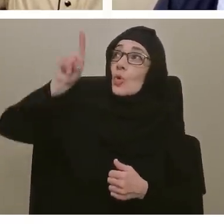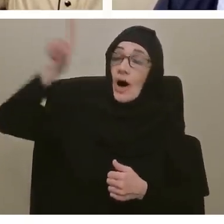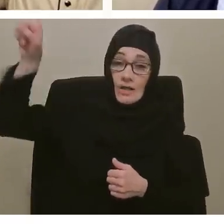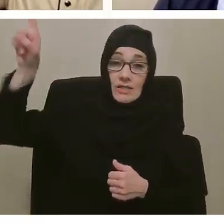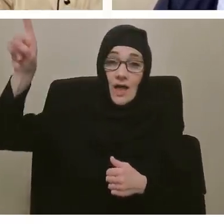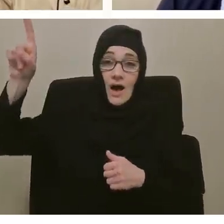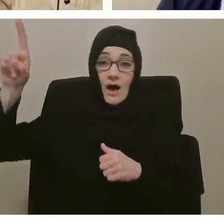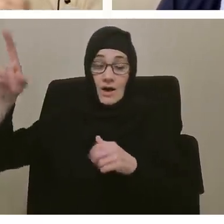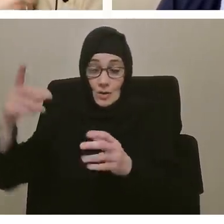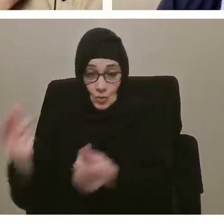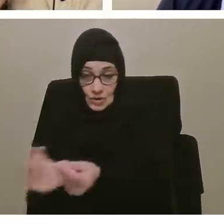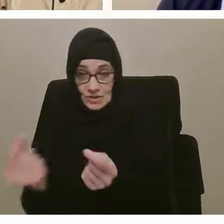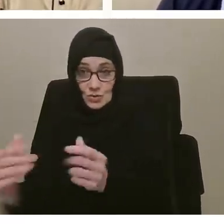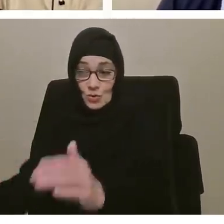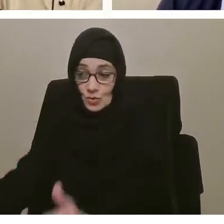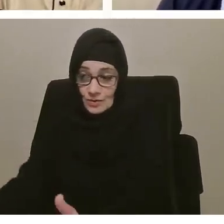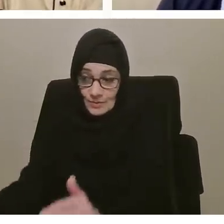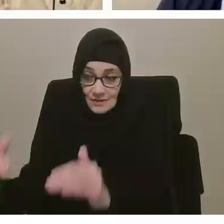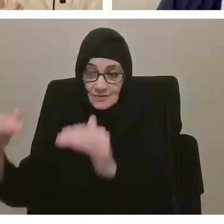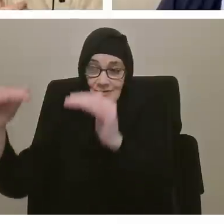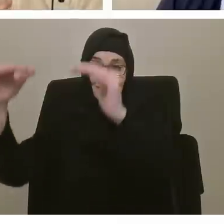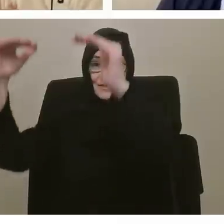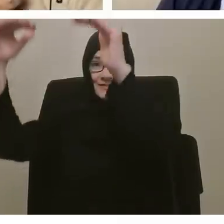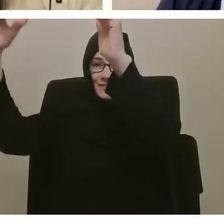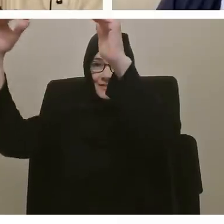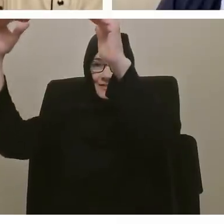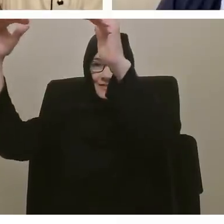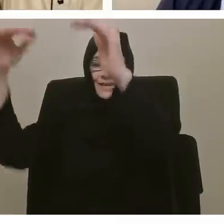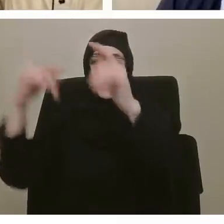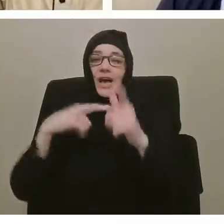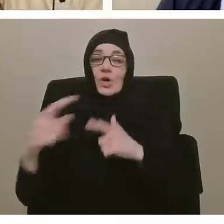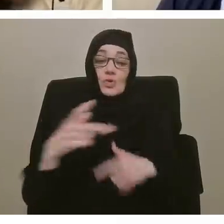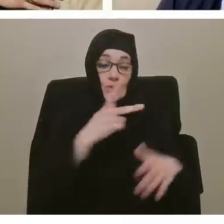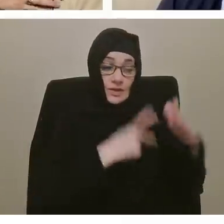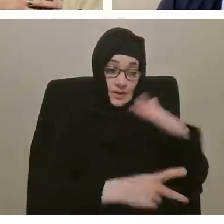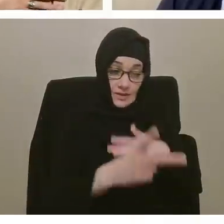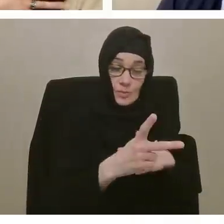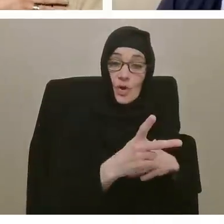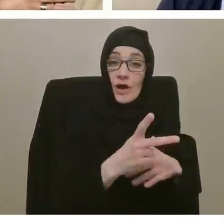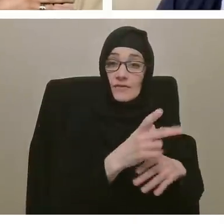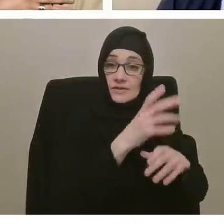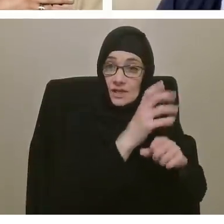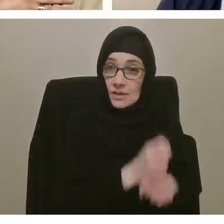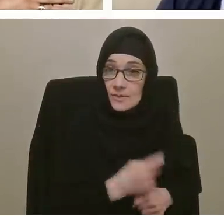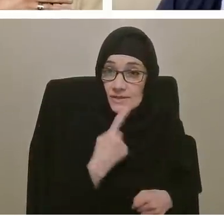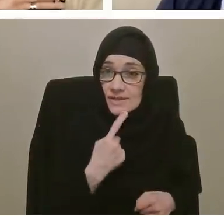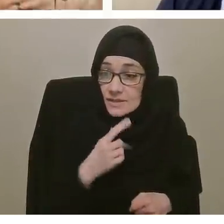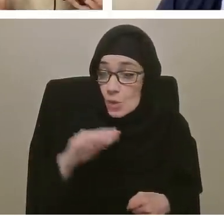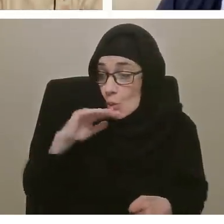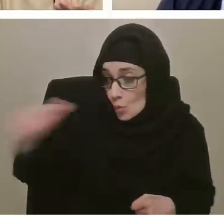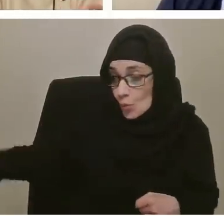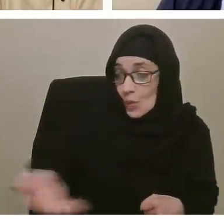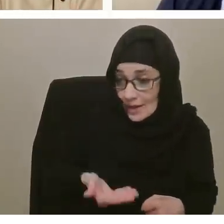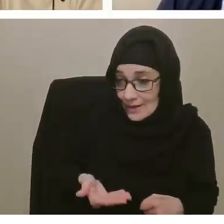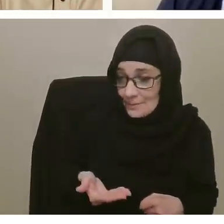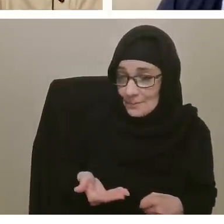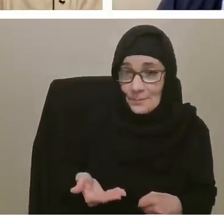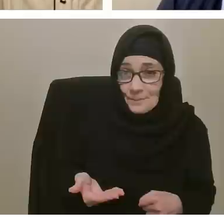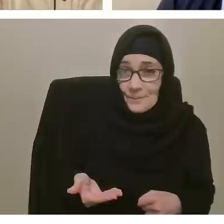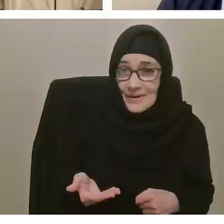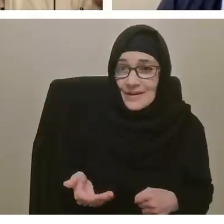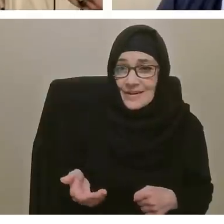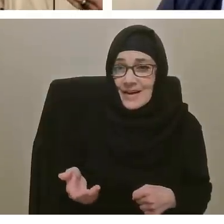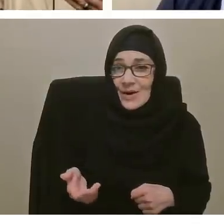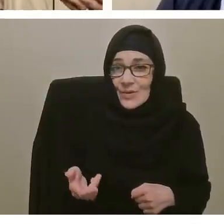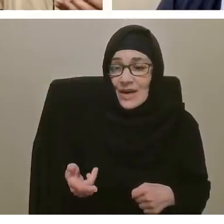high pedestal to the point that the Prophet ﷺ would say, welcome to the one on whose behalf Allah admonished me. Like, what an amazing person you are. The